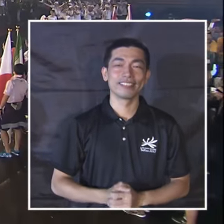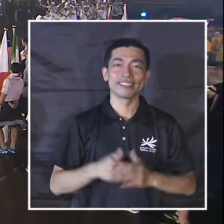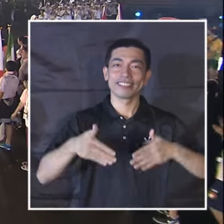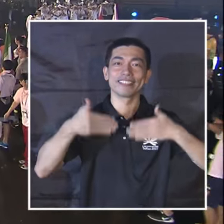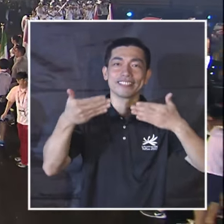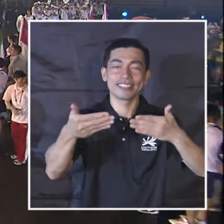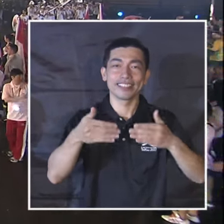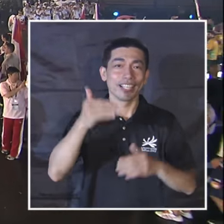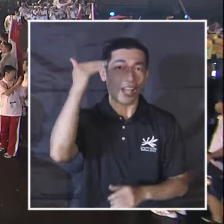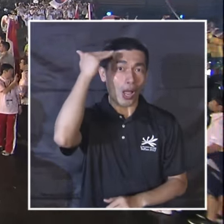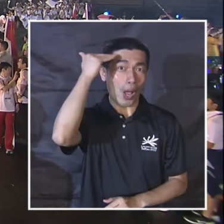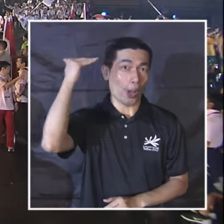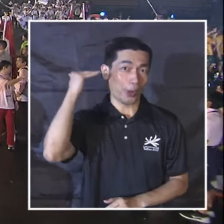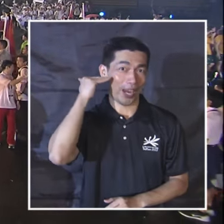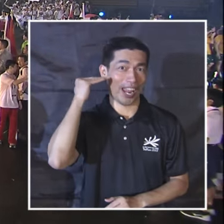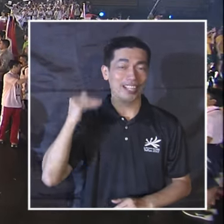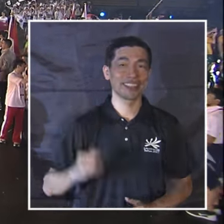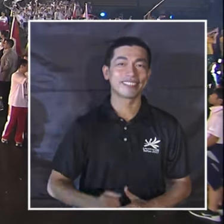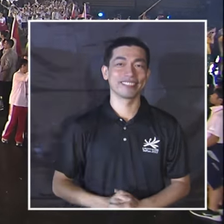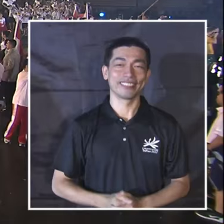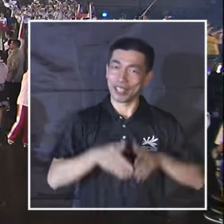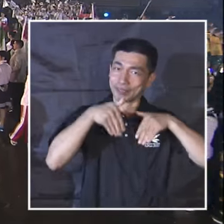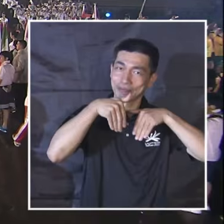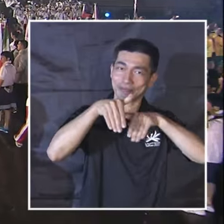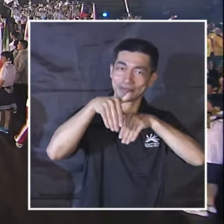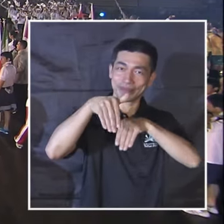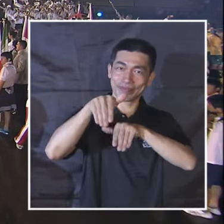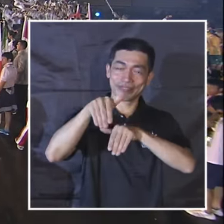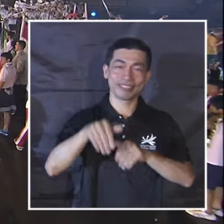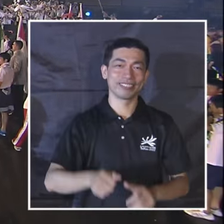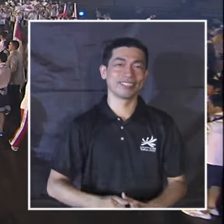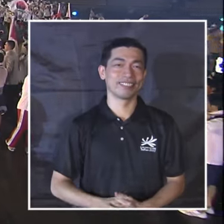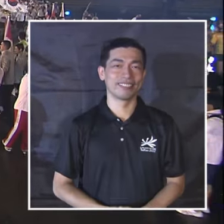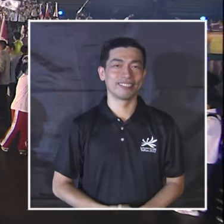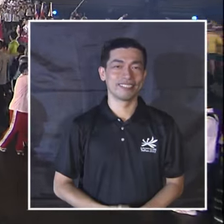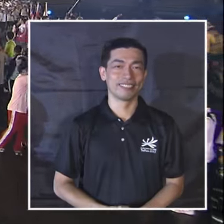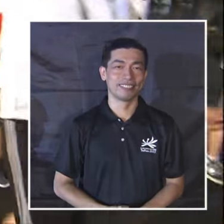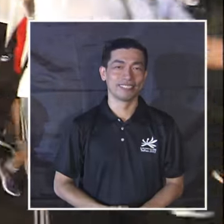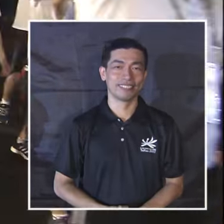是韩国代表队步入我们的会场 ，Korea。